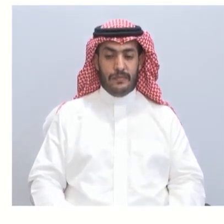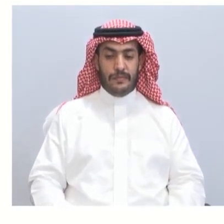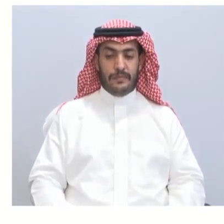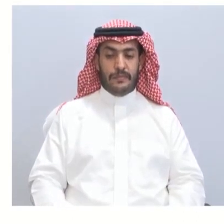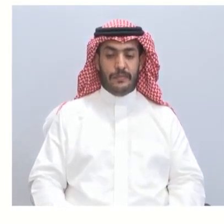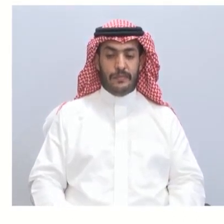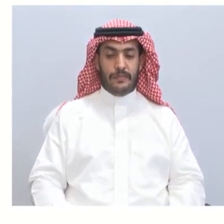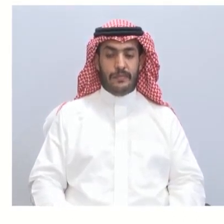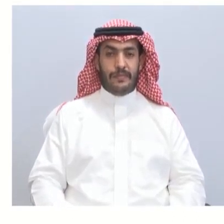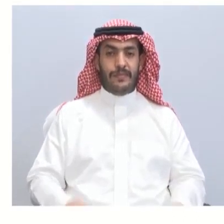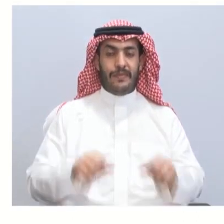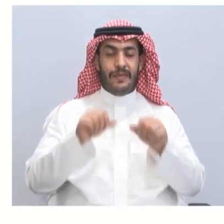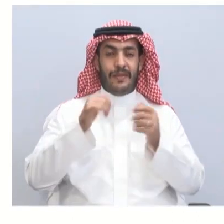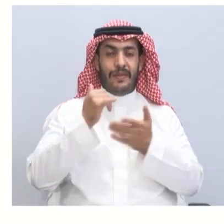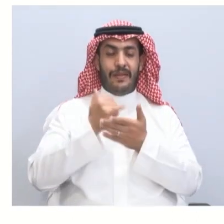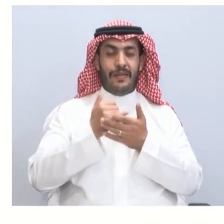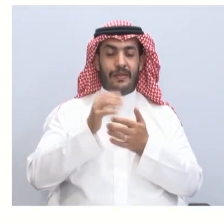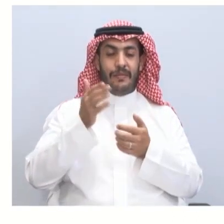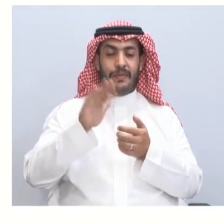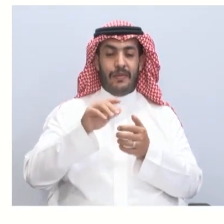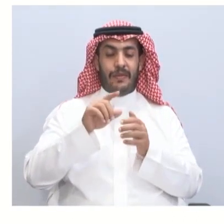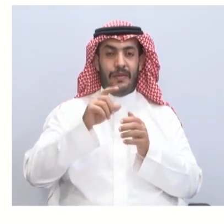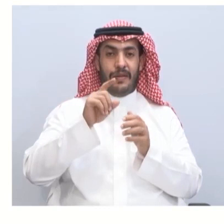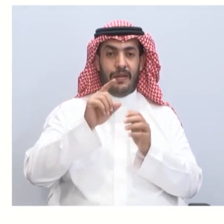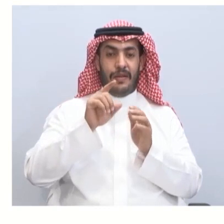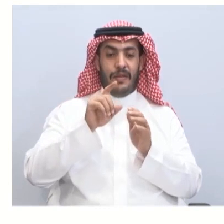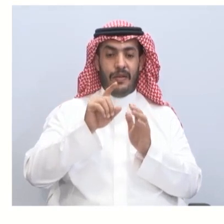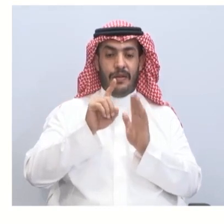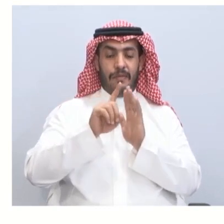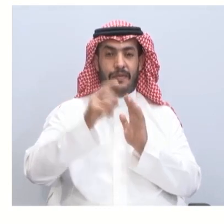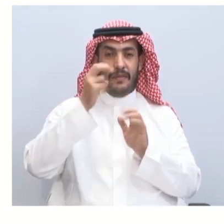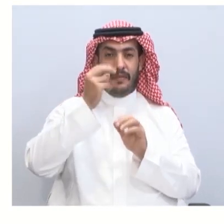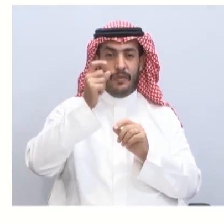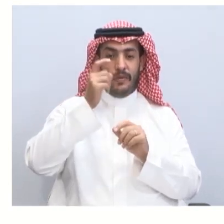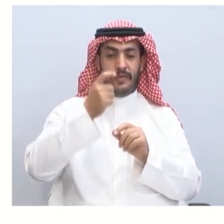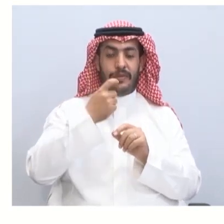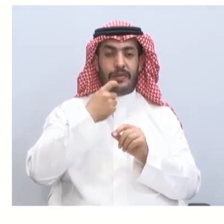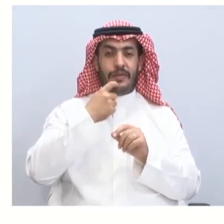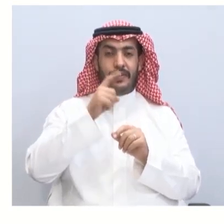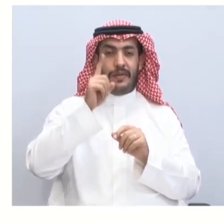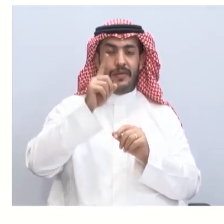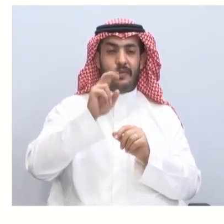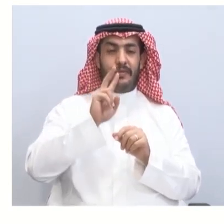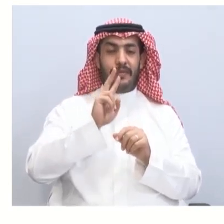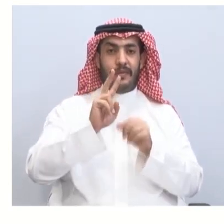الثانيه تولى بعد وفاه الامام فيصل بن تركي رحمه الله في عام